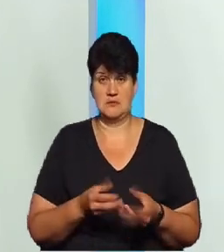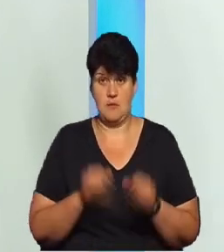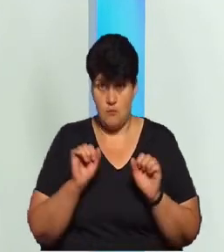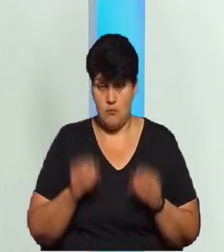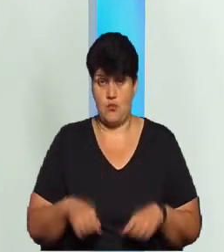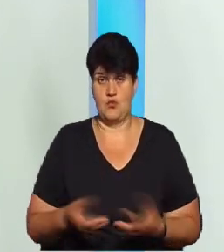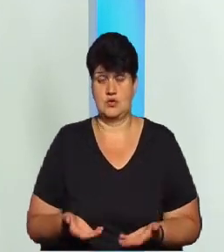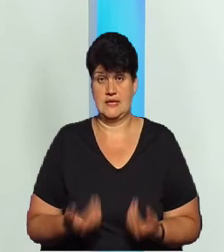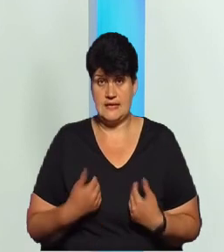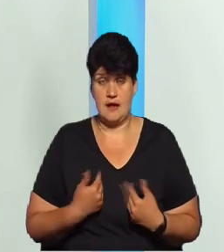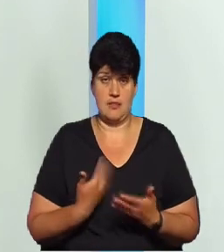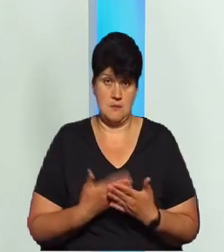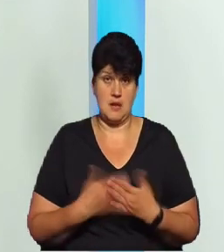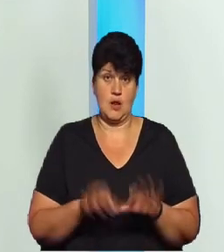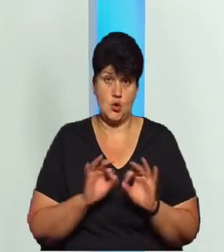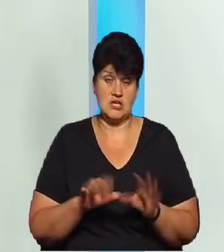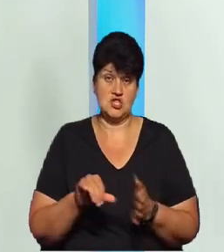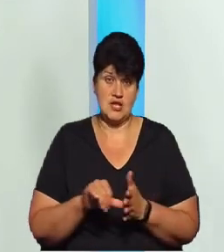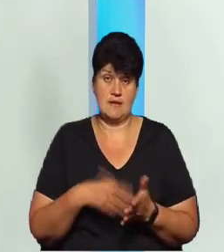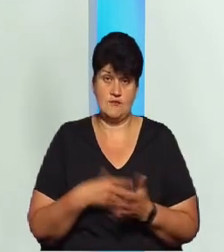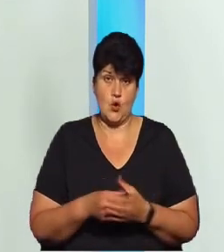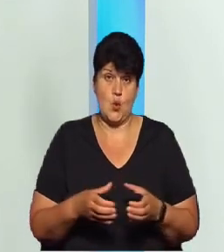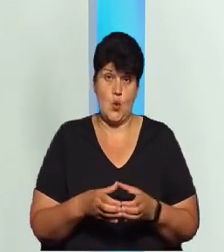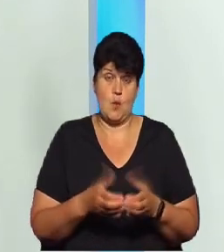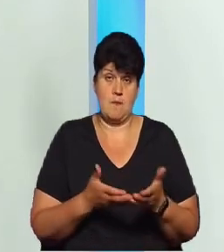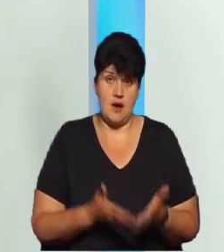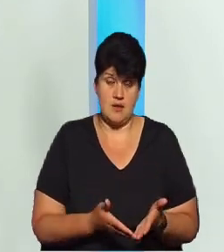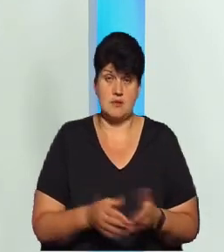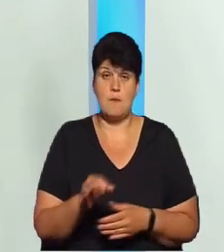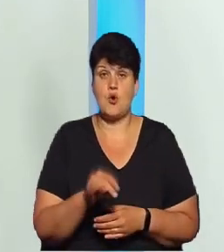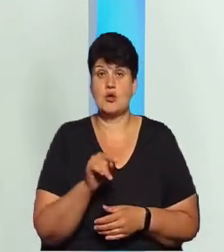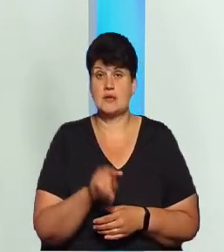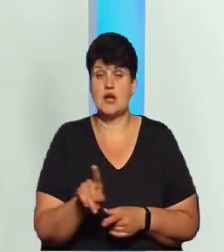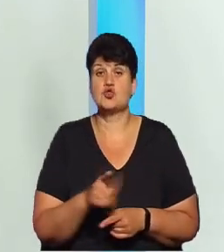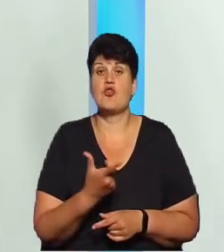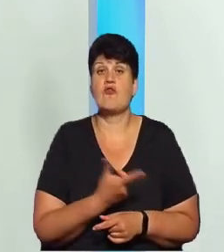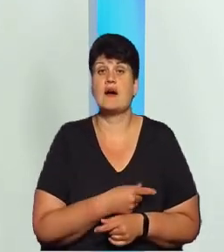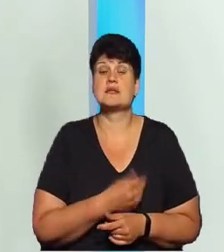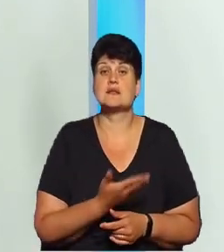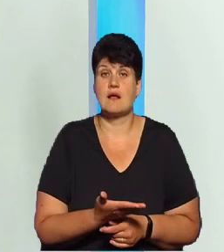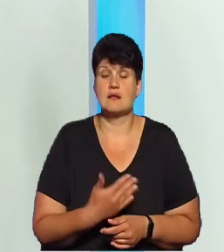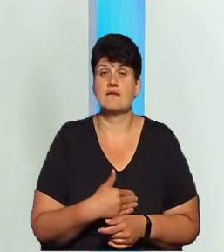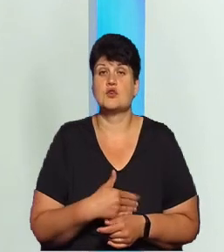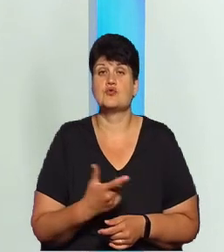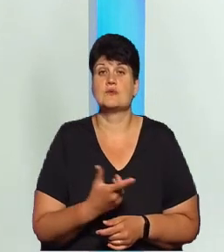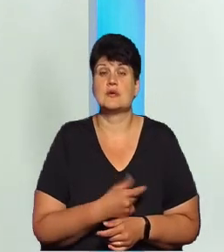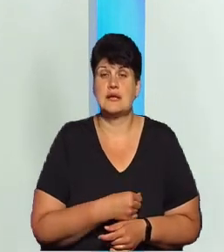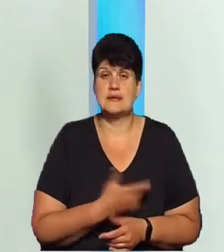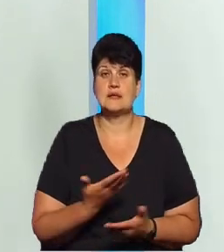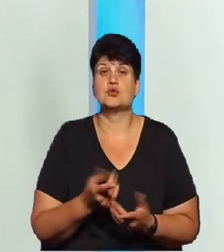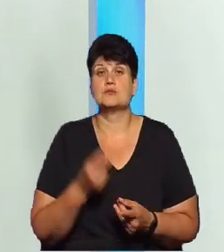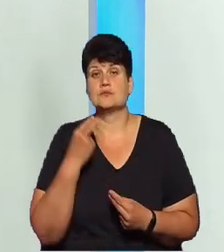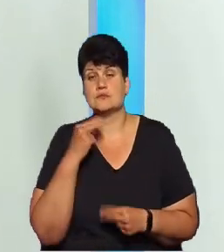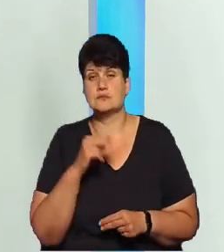розказував членам своєї громади про те, що таке вакцинація, для чого вакцинація, які переваги чи недоліки,